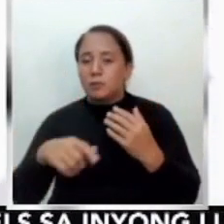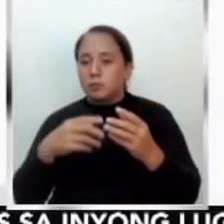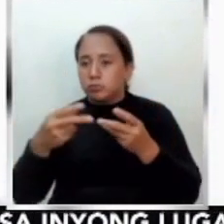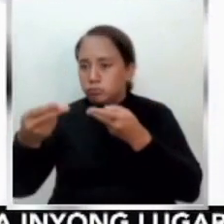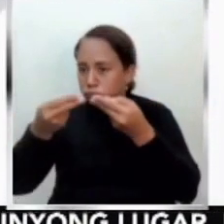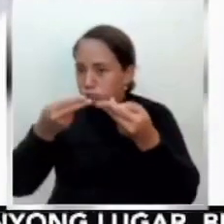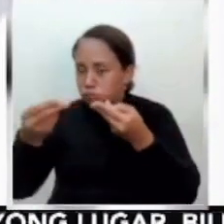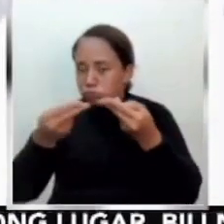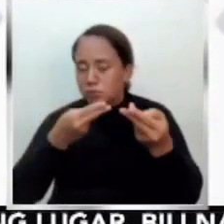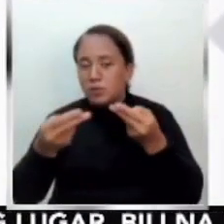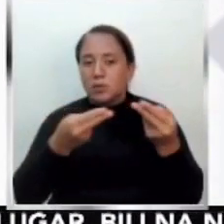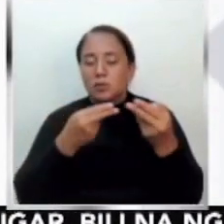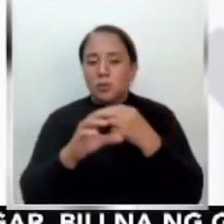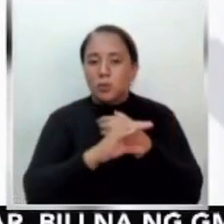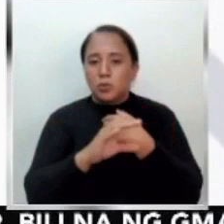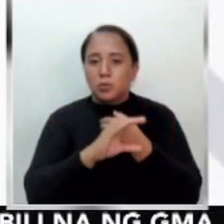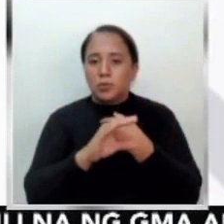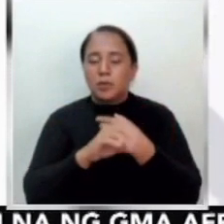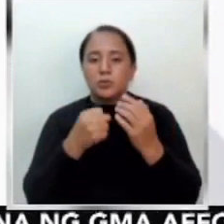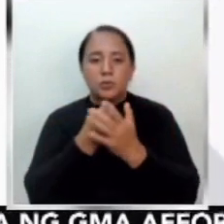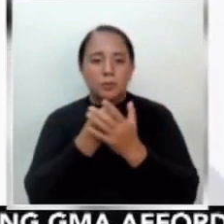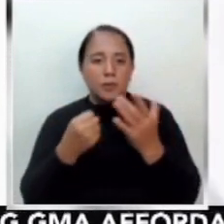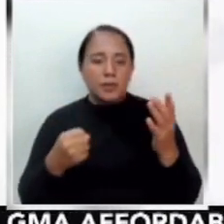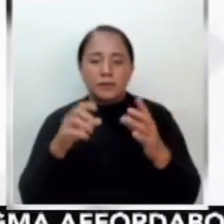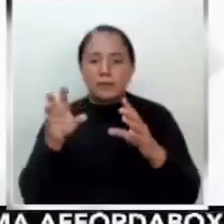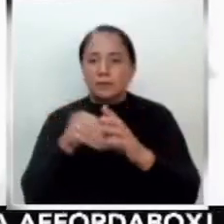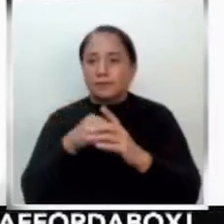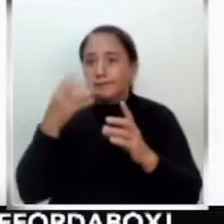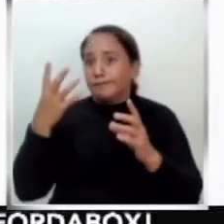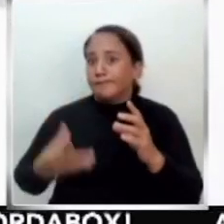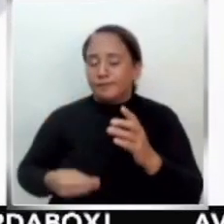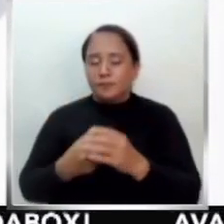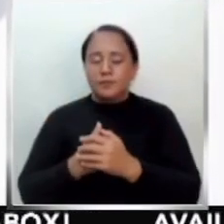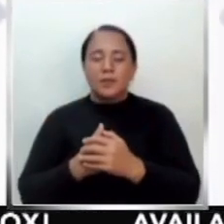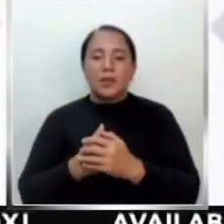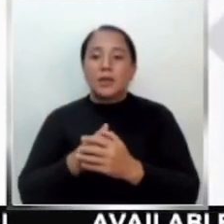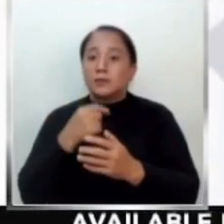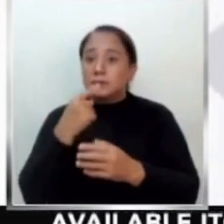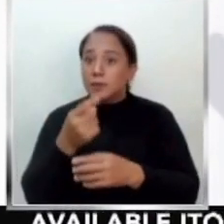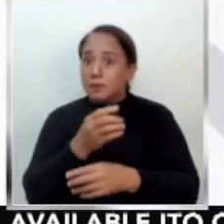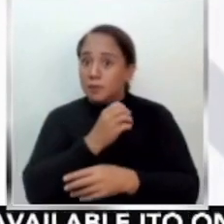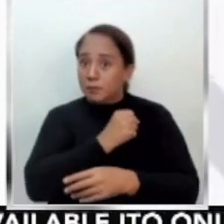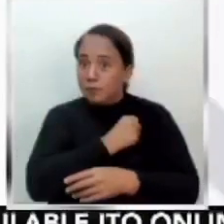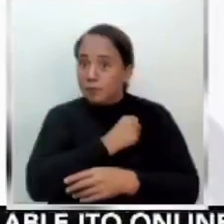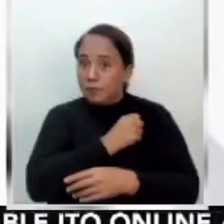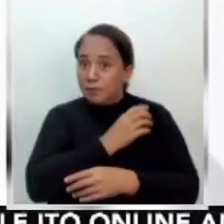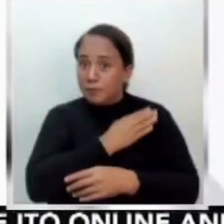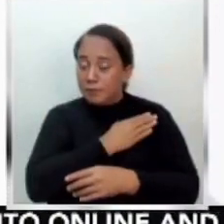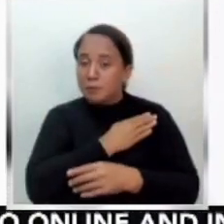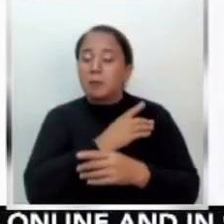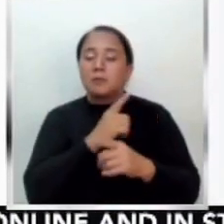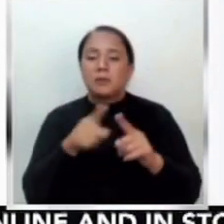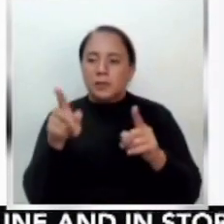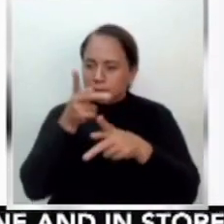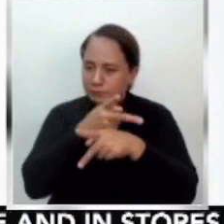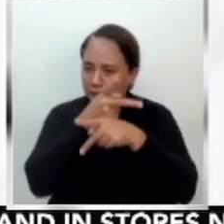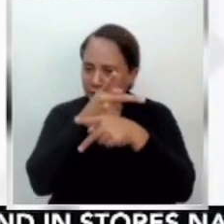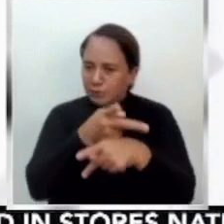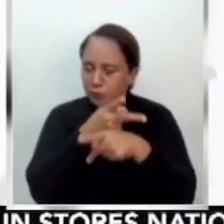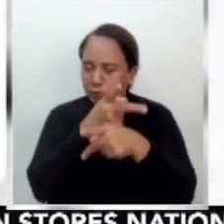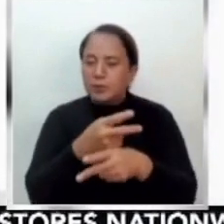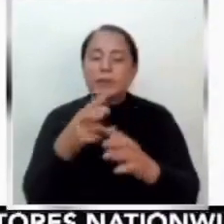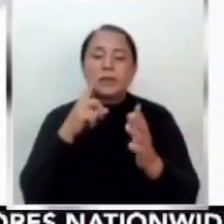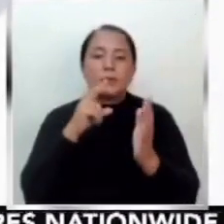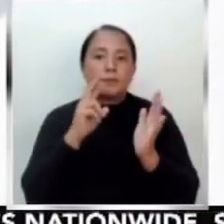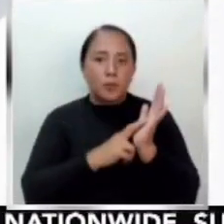mga kontraktor at supplier na sangkot sa korupsyon. Paalala ng kampo ni Duterte sa publiko, mag-ingat at i-report sa mga otoridad